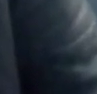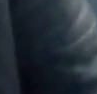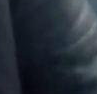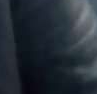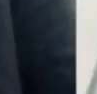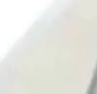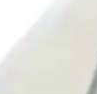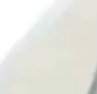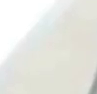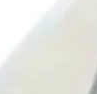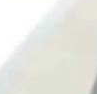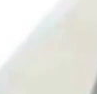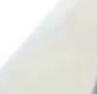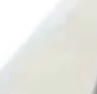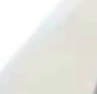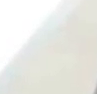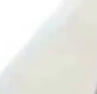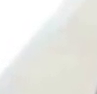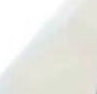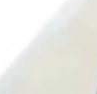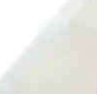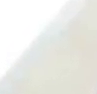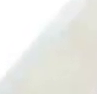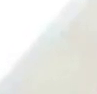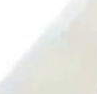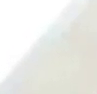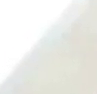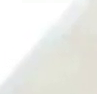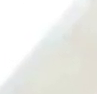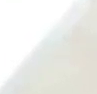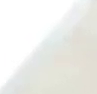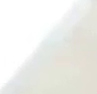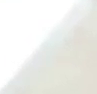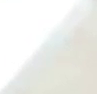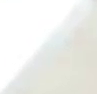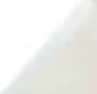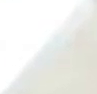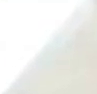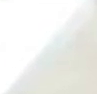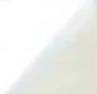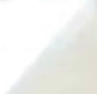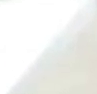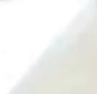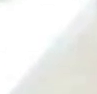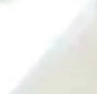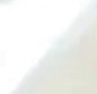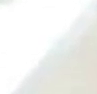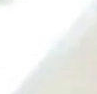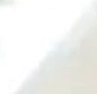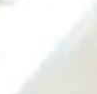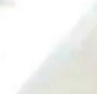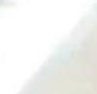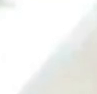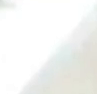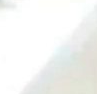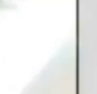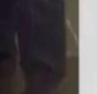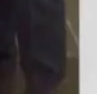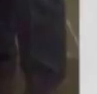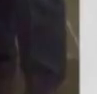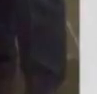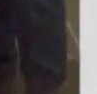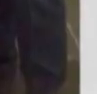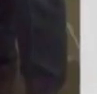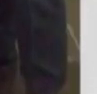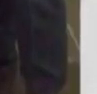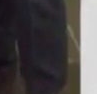18, 1982. Nagtapos ng Bachelor of Science in Industrial Education sa Mindanao State University, Iligan Institute of Technology, at